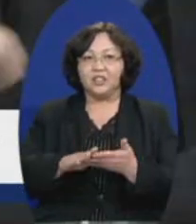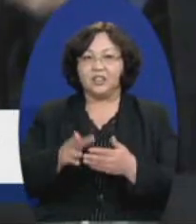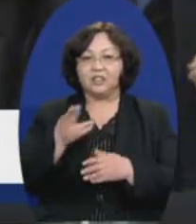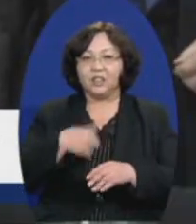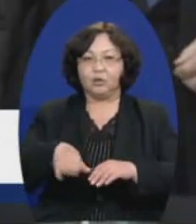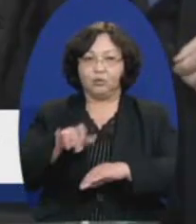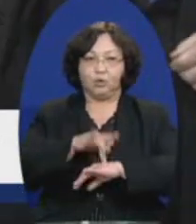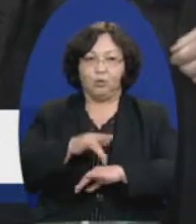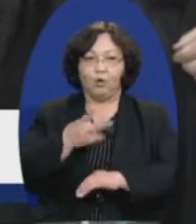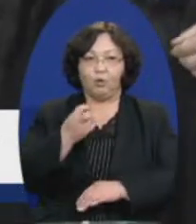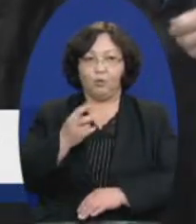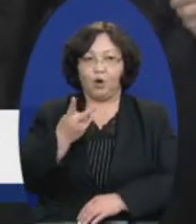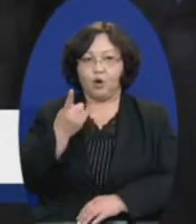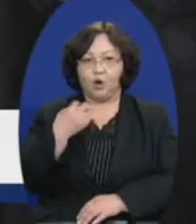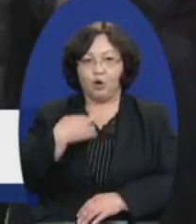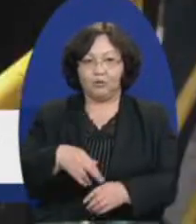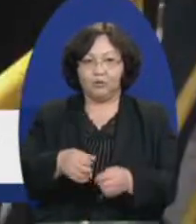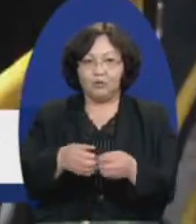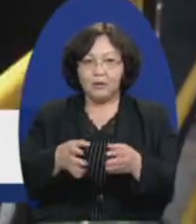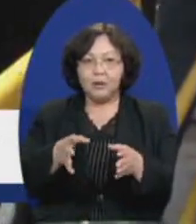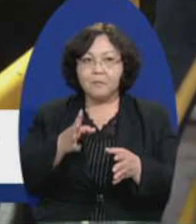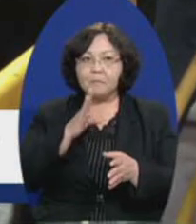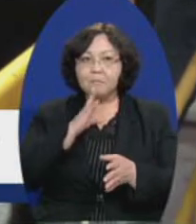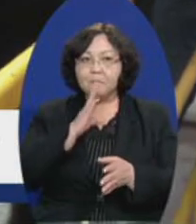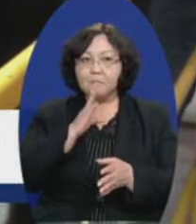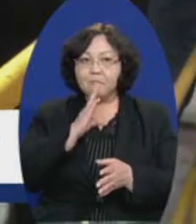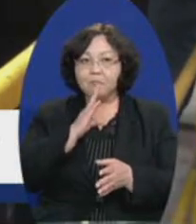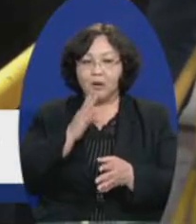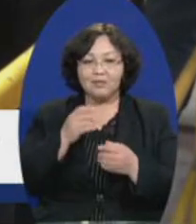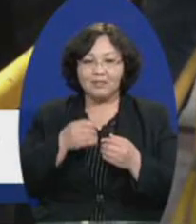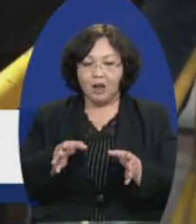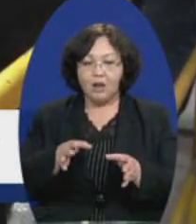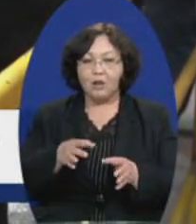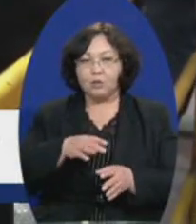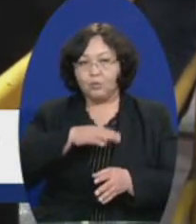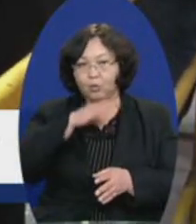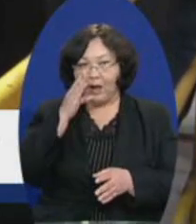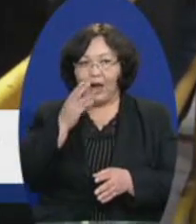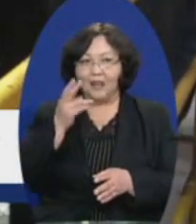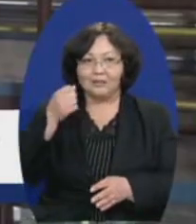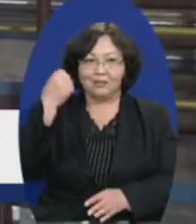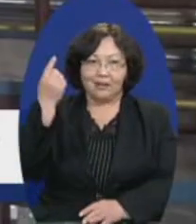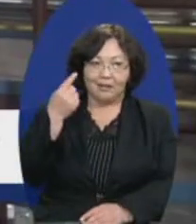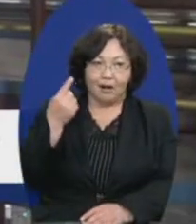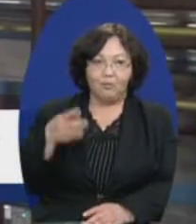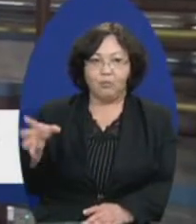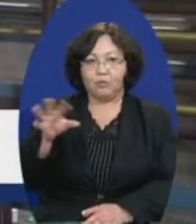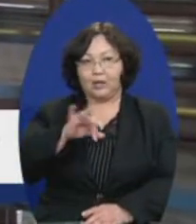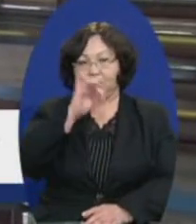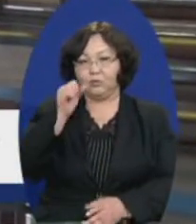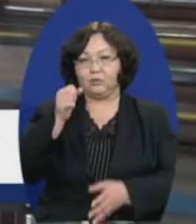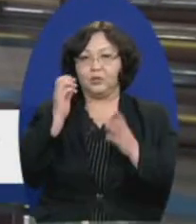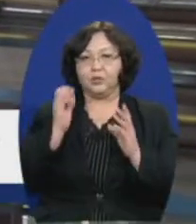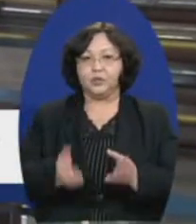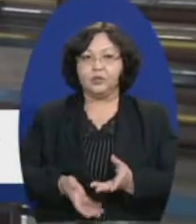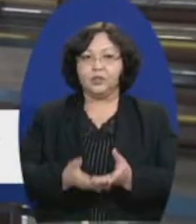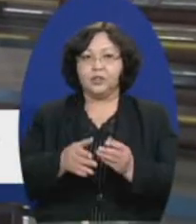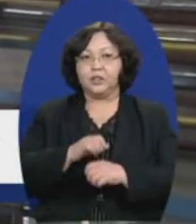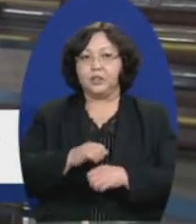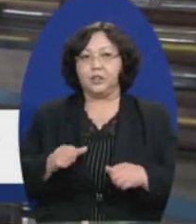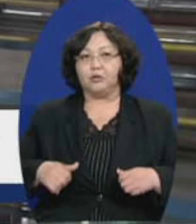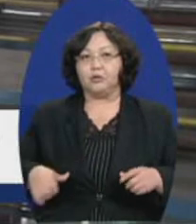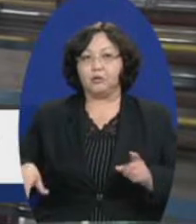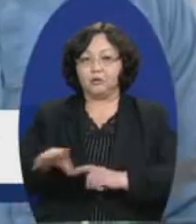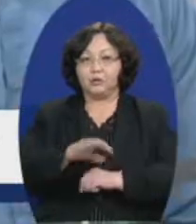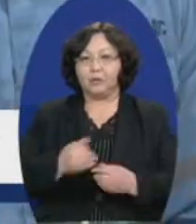оруулсан. Инснээр ус, дулаан, цахилгаан гэд шаардлагатай дэд бүтцийг нэгтгэж иргэдийн 5 дугаартай амьдрах орчныг бүрдүүлсэн юм а. Цаашид